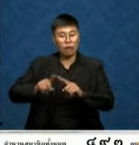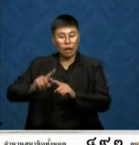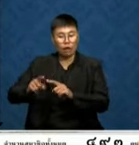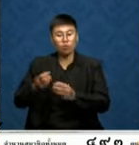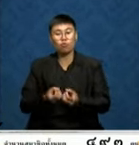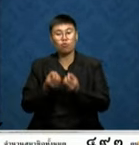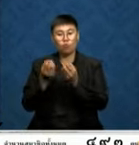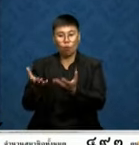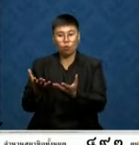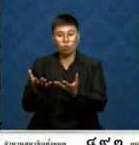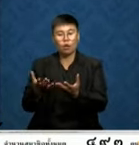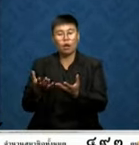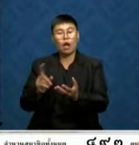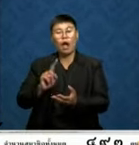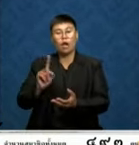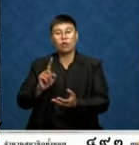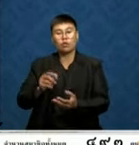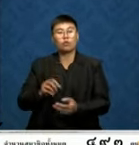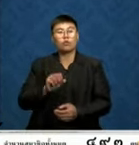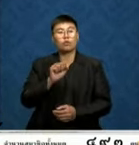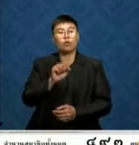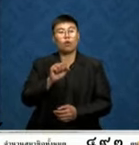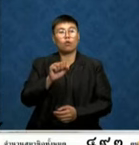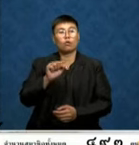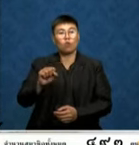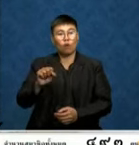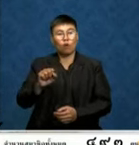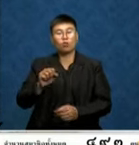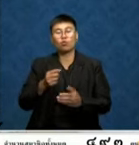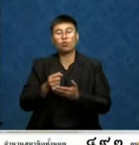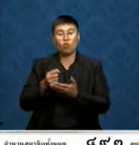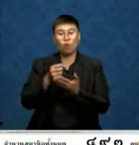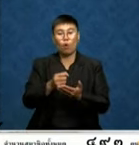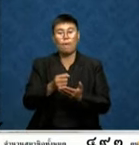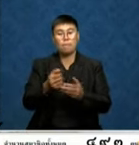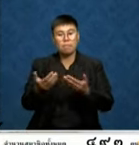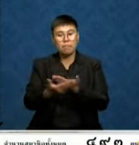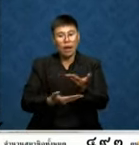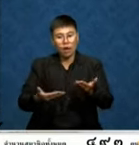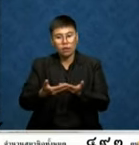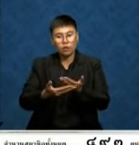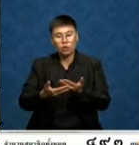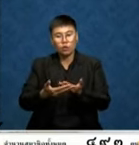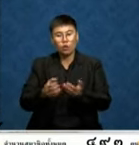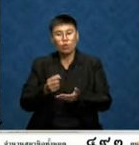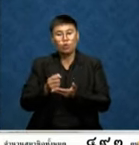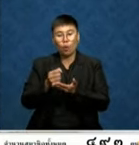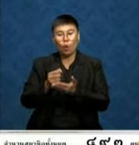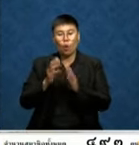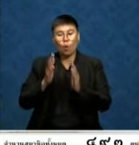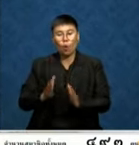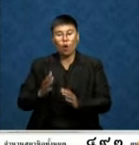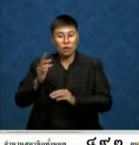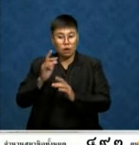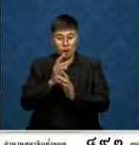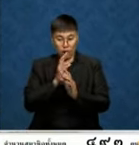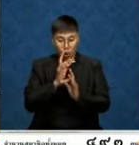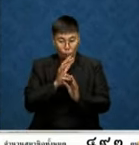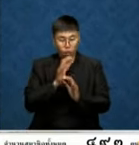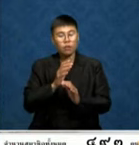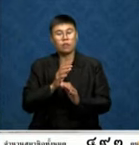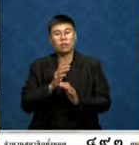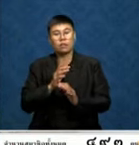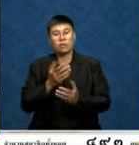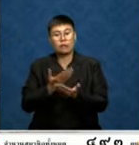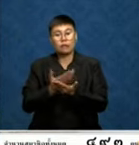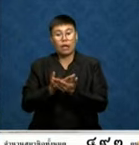ให้พวกท่านได้พิจารณาอยู่แล้วท่านช่วยพี่น้องประชาชนคนระยองดูหน่อยครับว่าถ้าเอาเงินงบประมาณเห